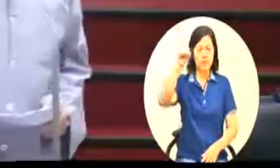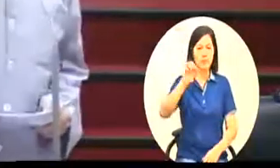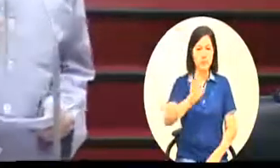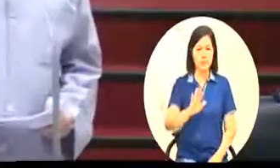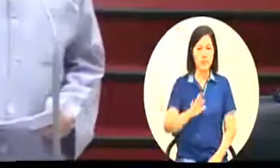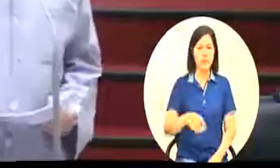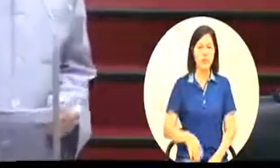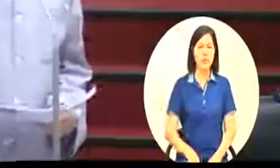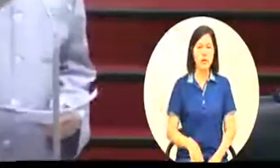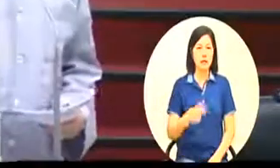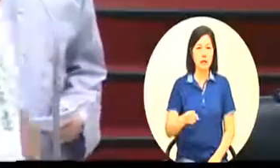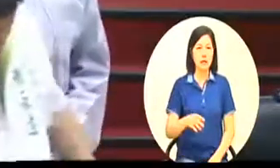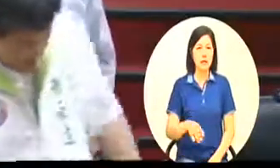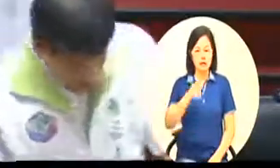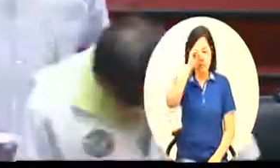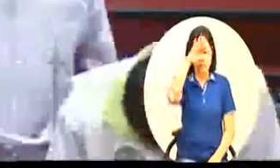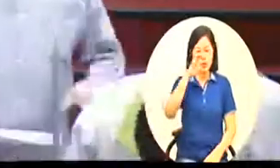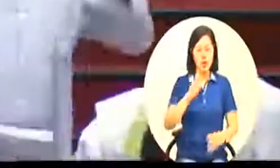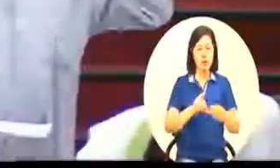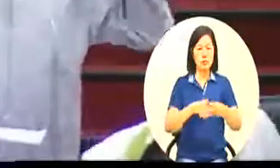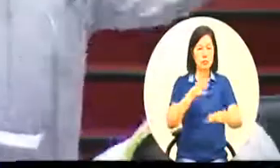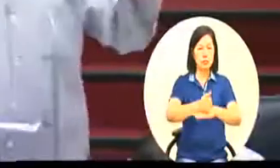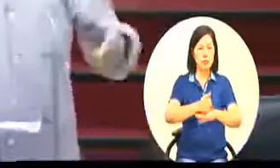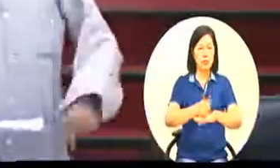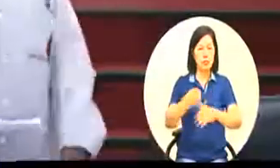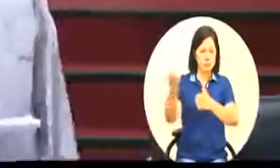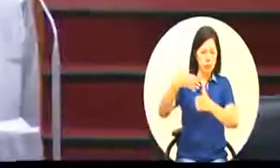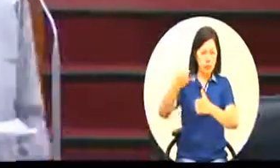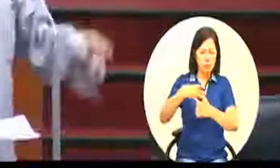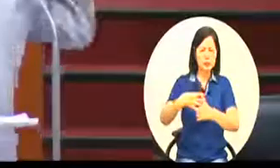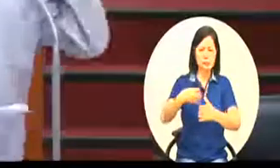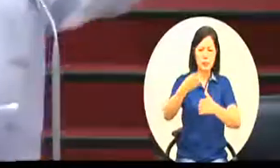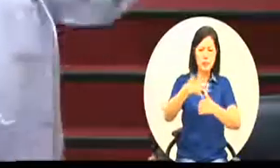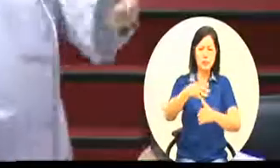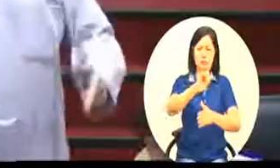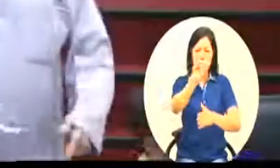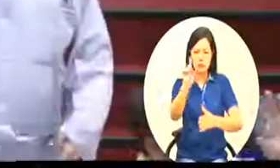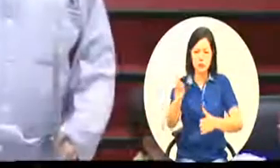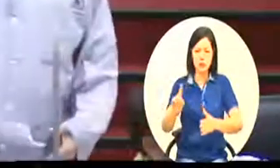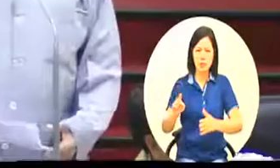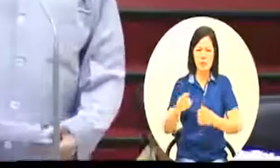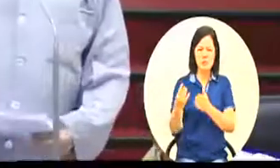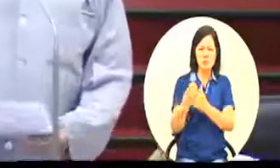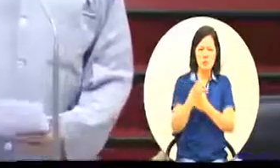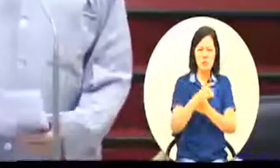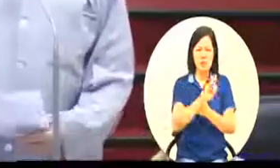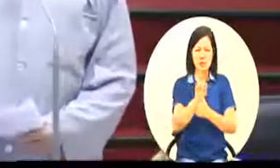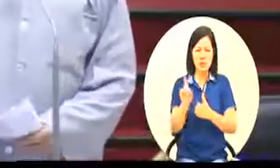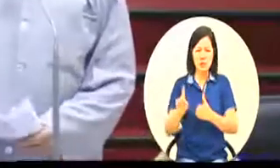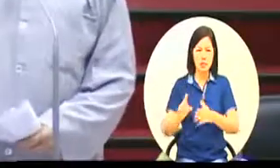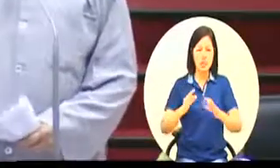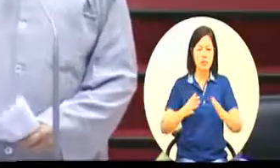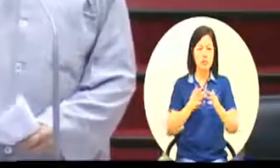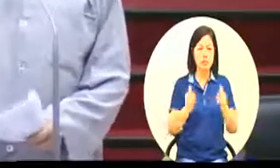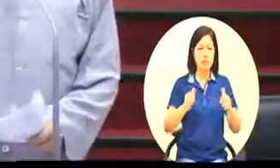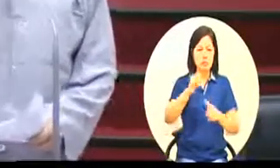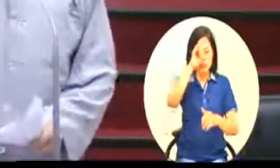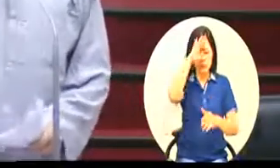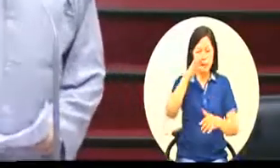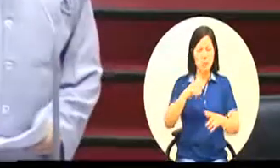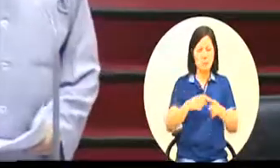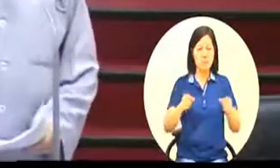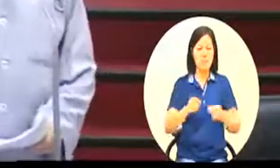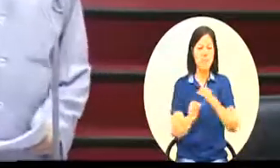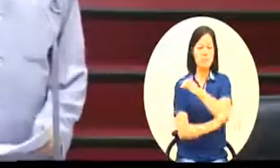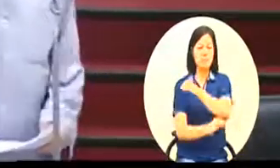做党主席，安怎甲阮讲？安怎甲阮交代？安怎甲阮骗？人讲国民党咧买票。就搁开